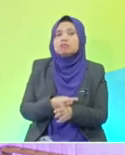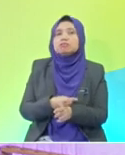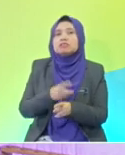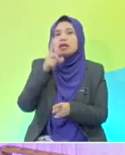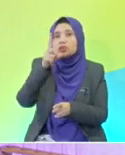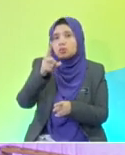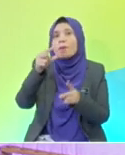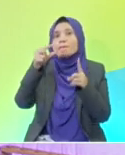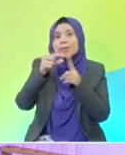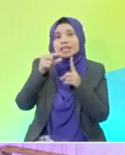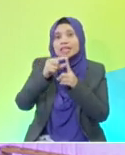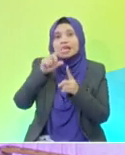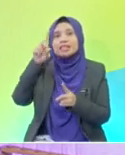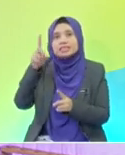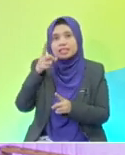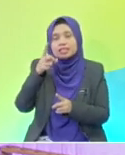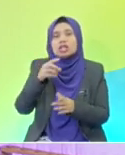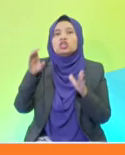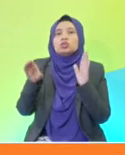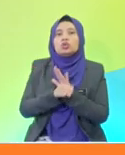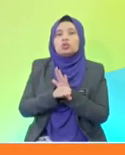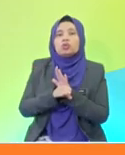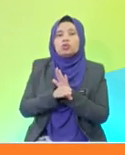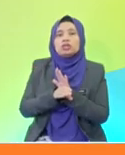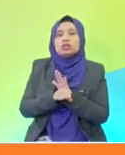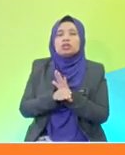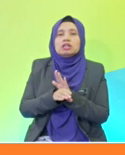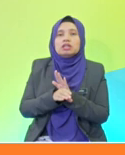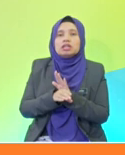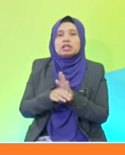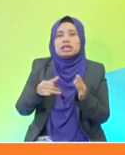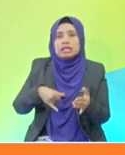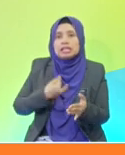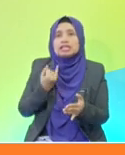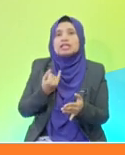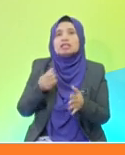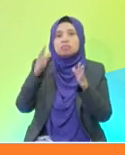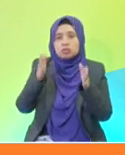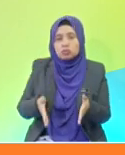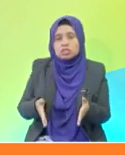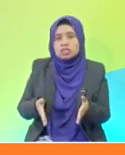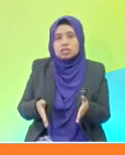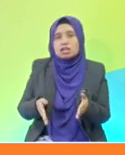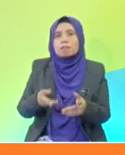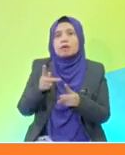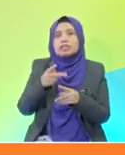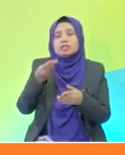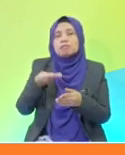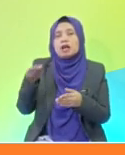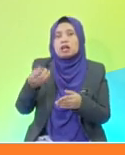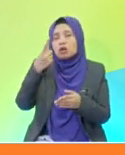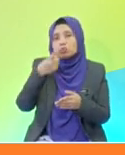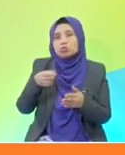satu perkataan saja sebagai contoh kehendaklah Keinginan manusia terhadap barang dan peringatan untuk mencapai